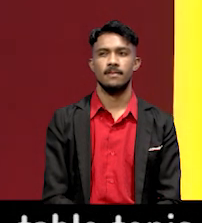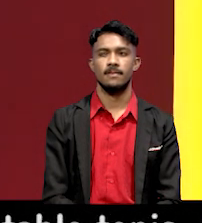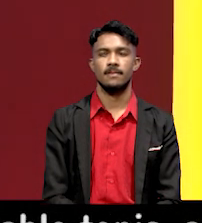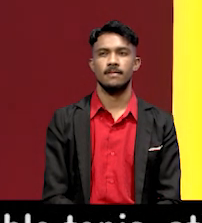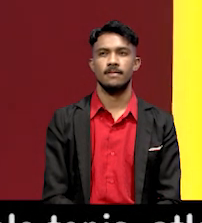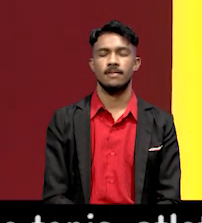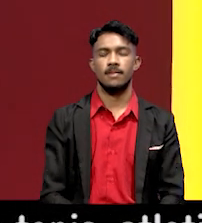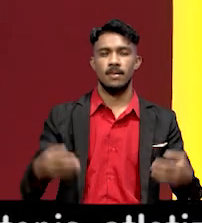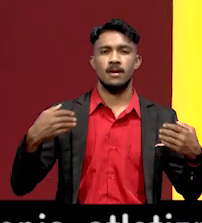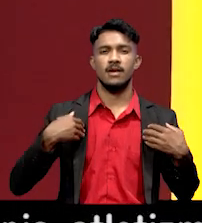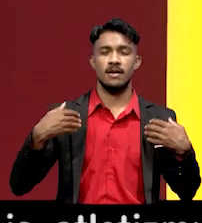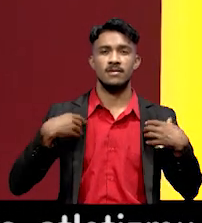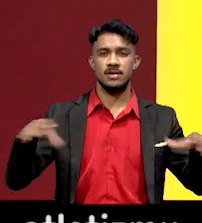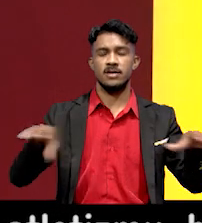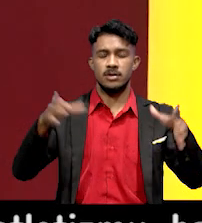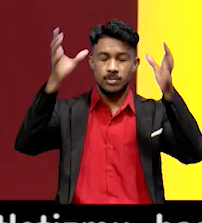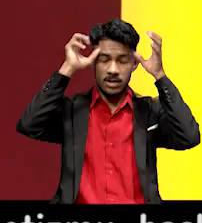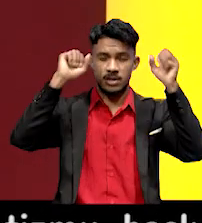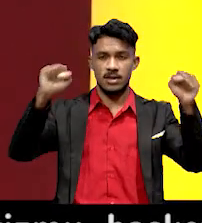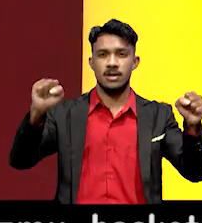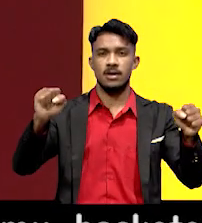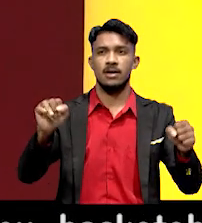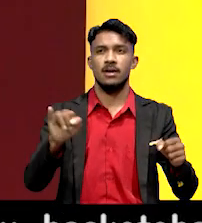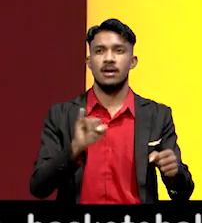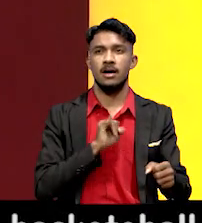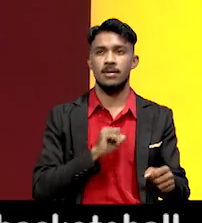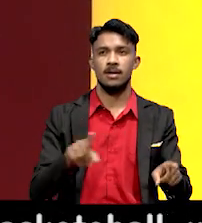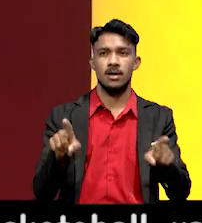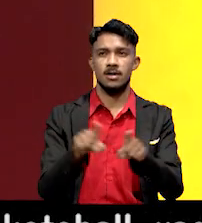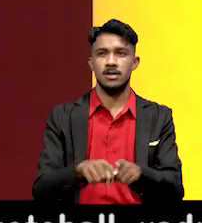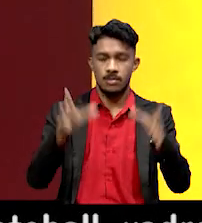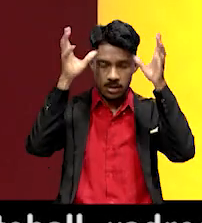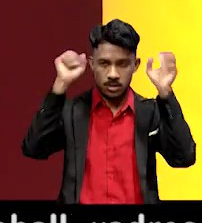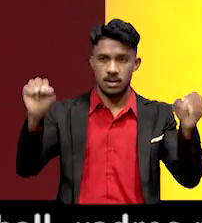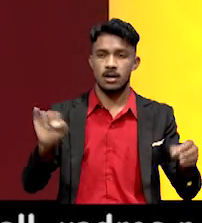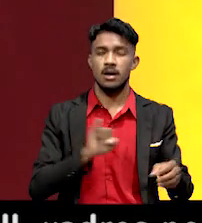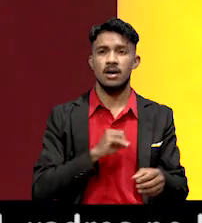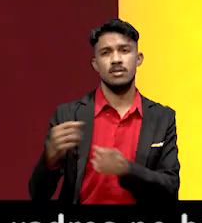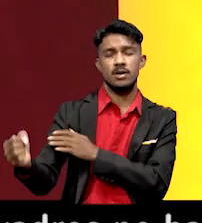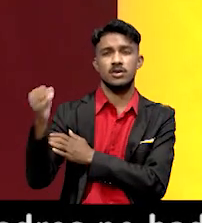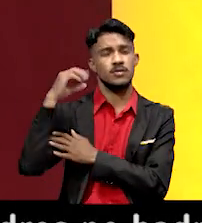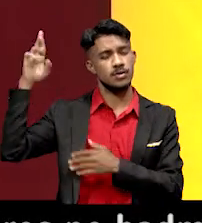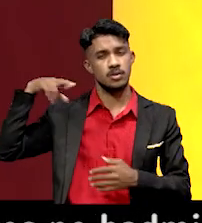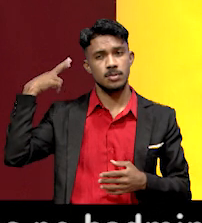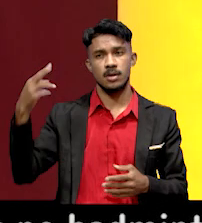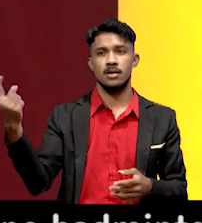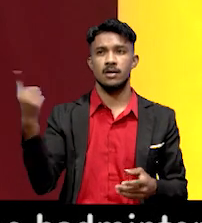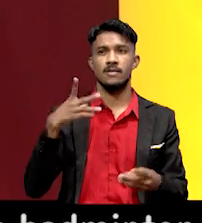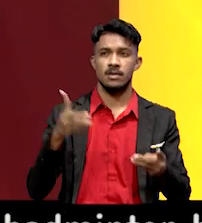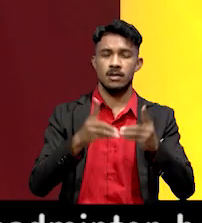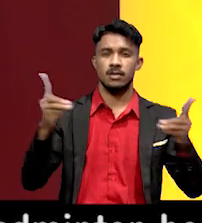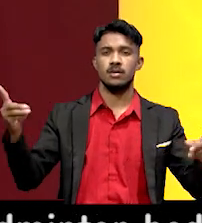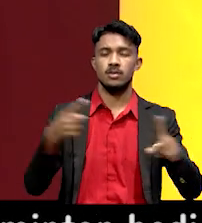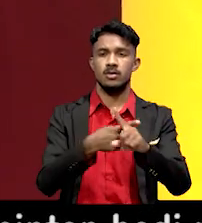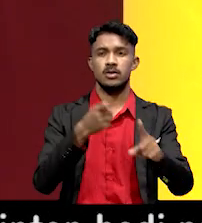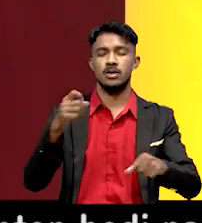Iha mandato presidente ninia hau nota senhor presidente hau esforço makas atu mantém distância husi ninia